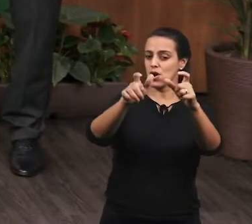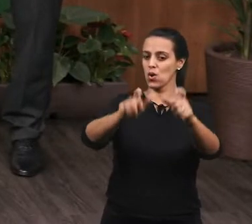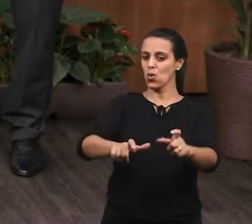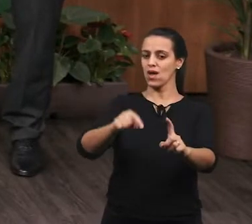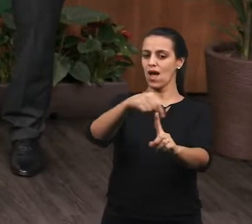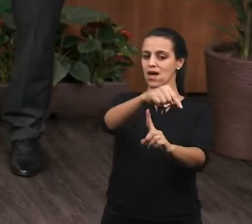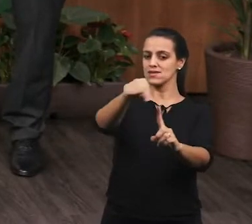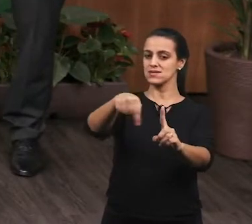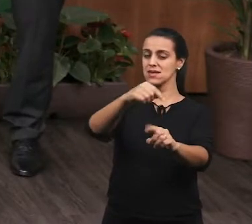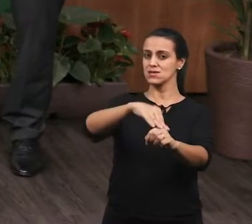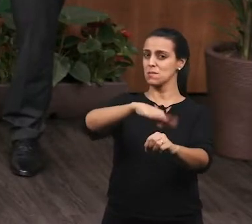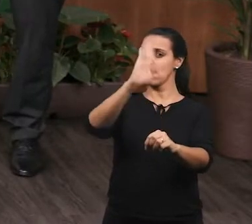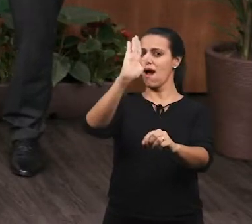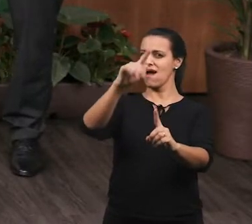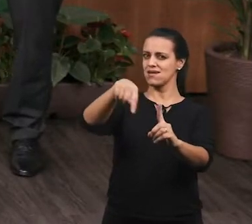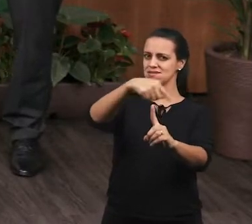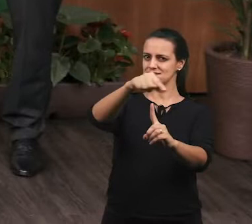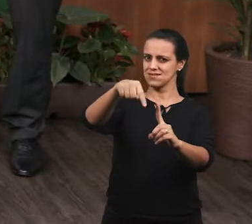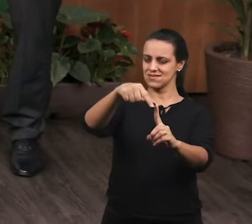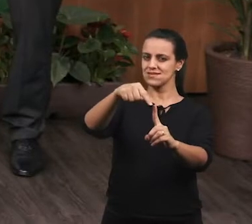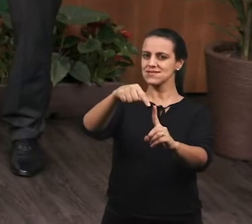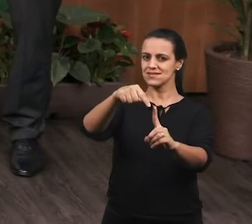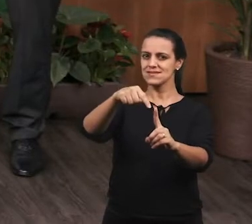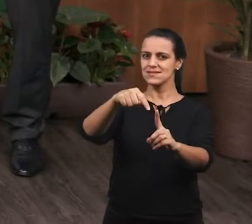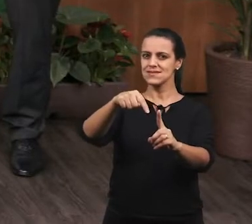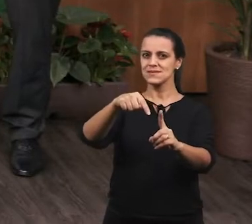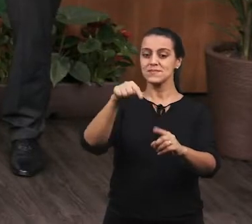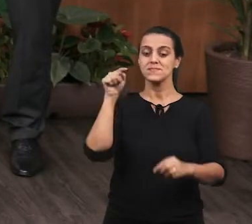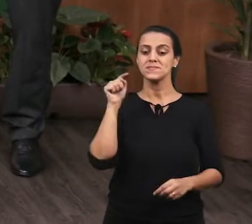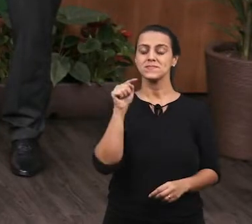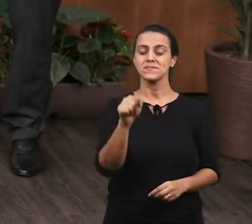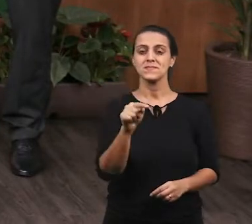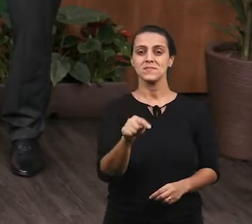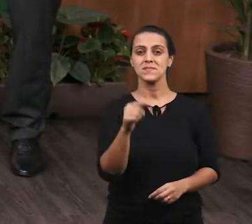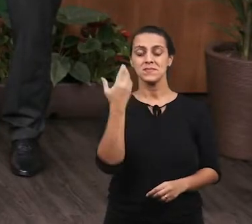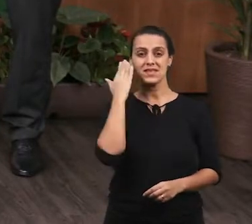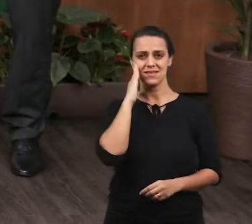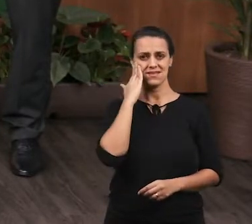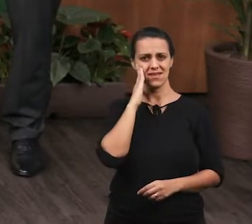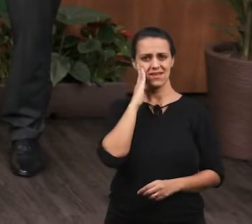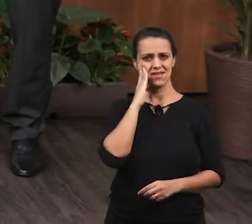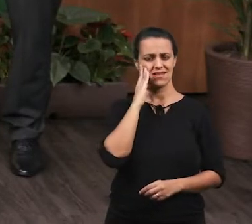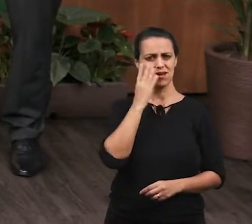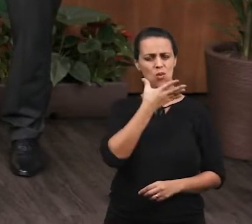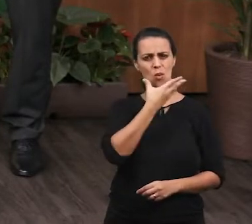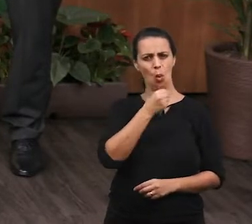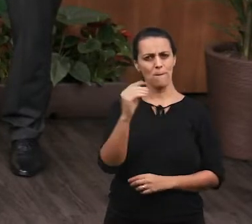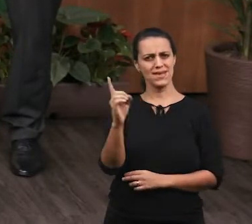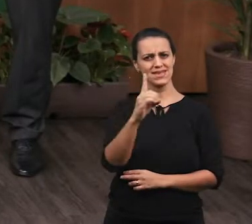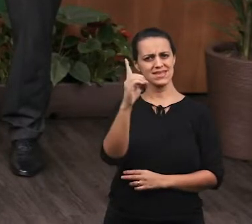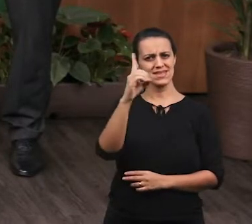всю скинию. Но превыше всего святое святых,